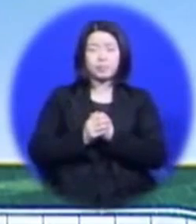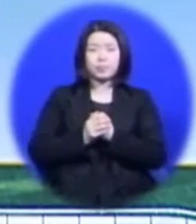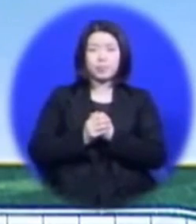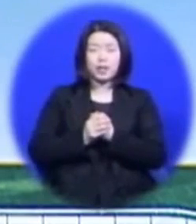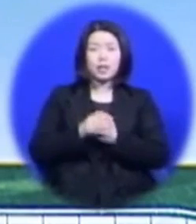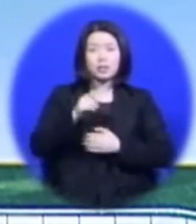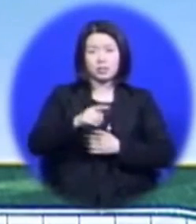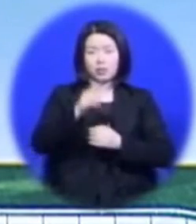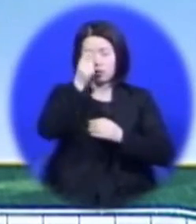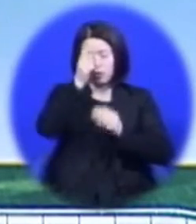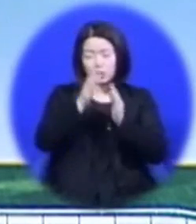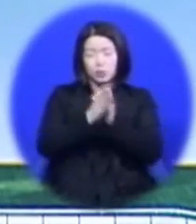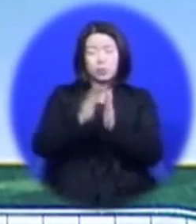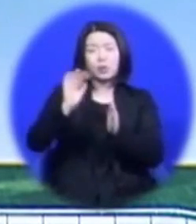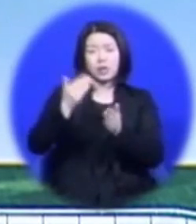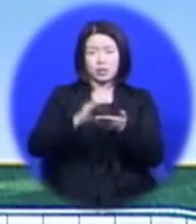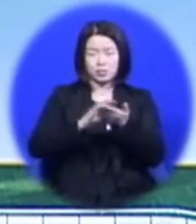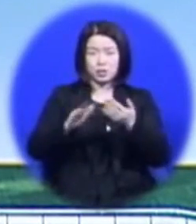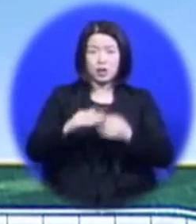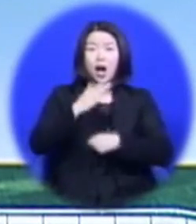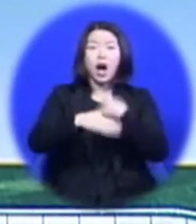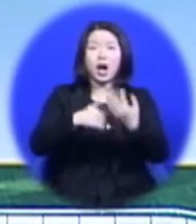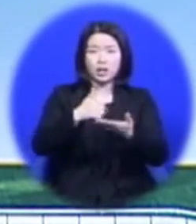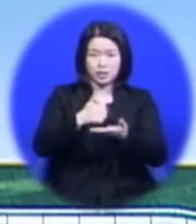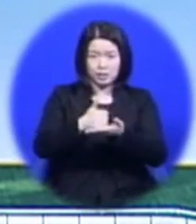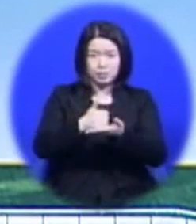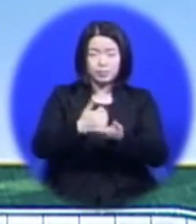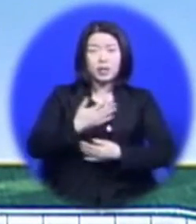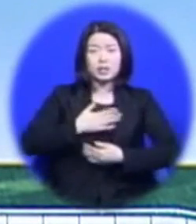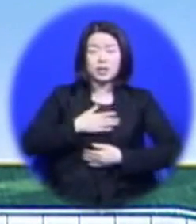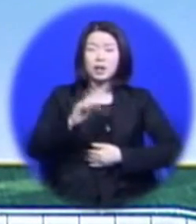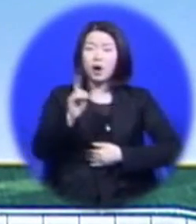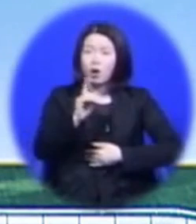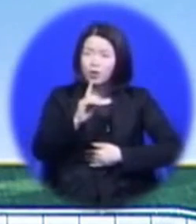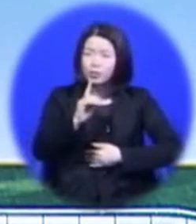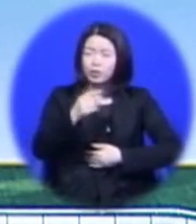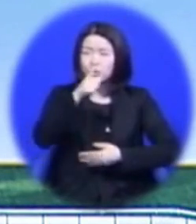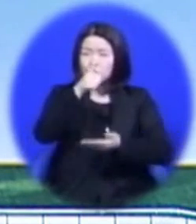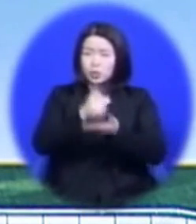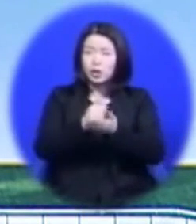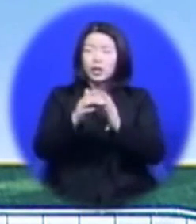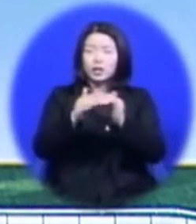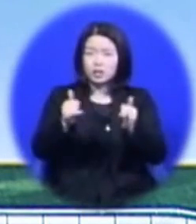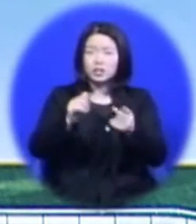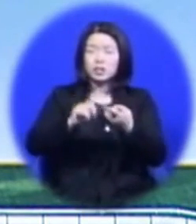그걸 기도하셔야 됩니다. 하나님, 제가 어떤 죄인인가를 알게 해주세요.